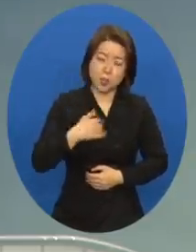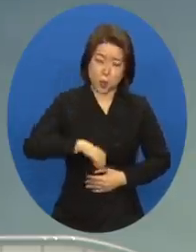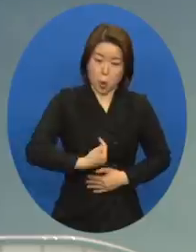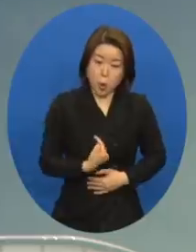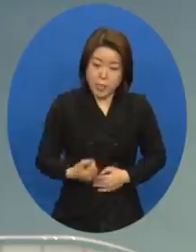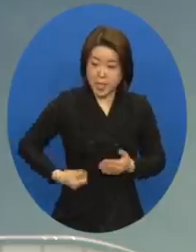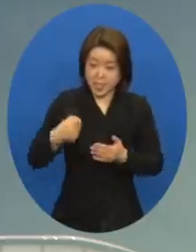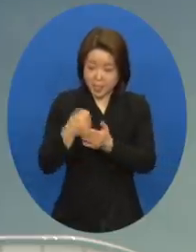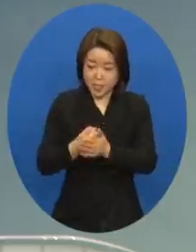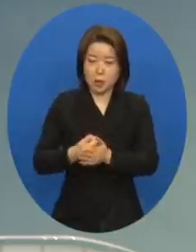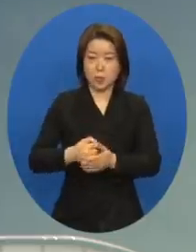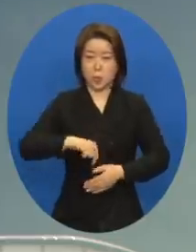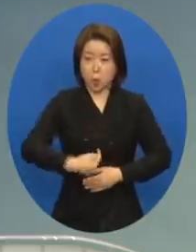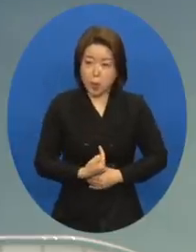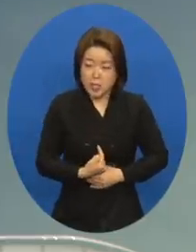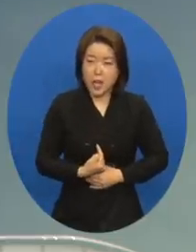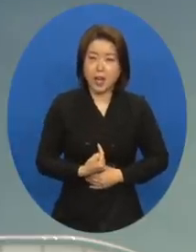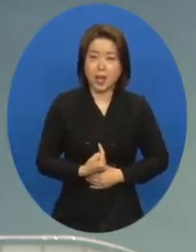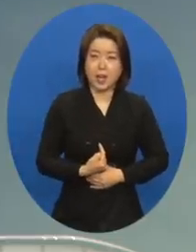결심하고